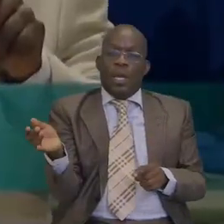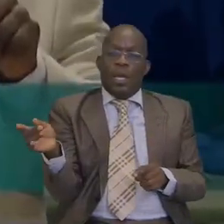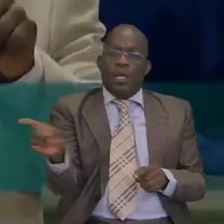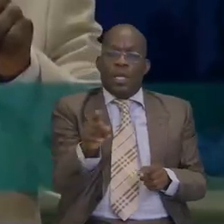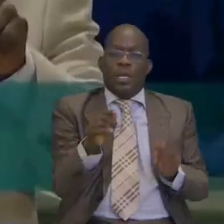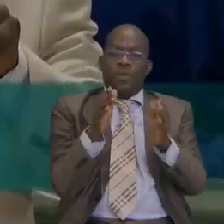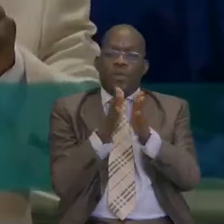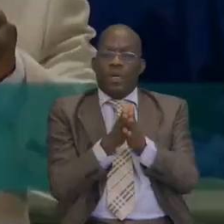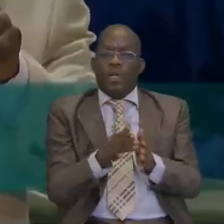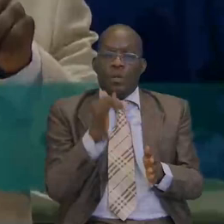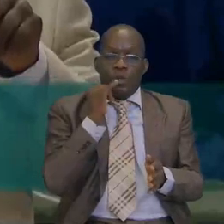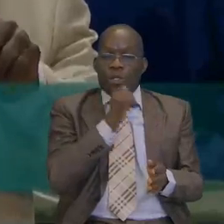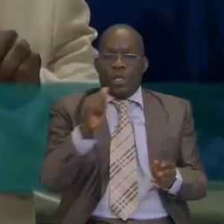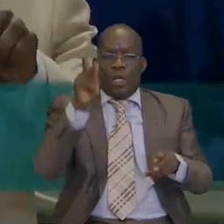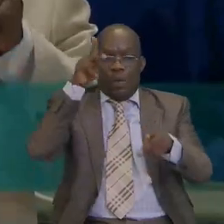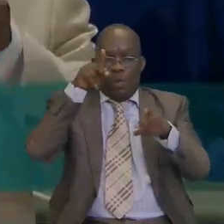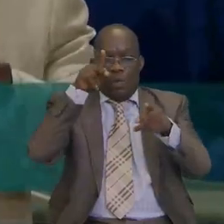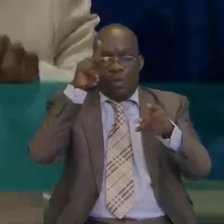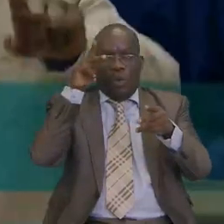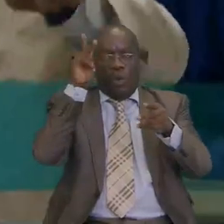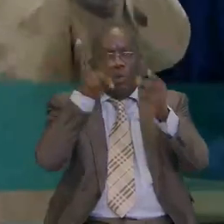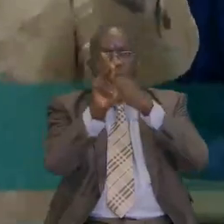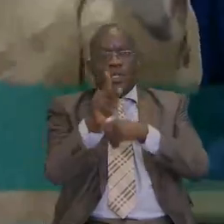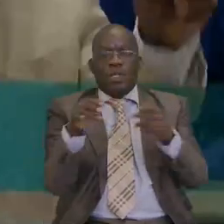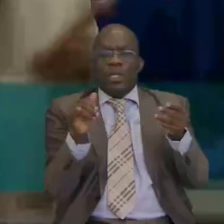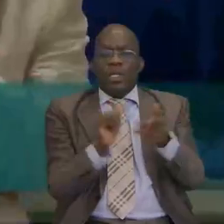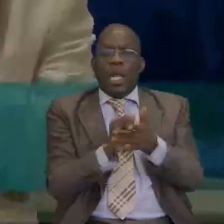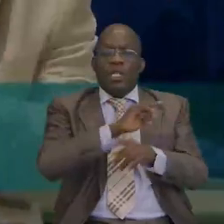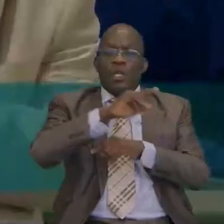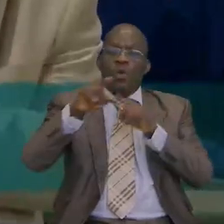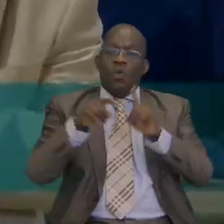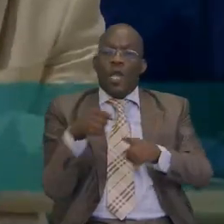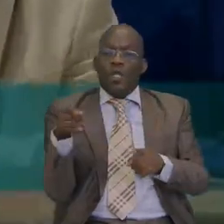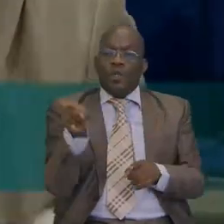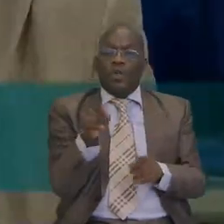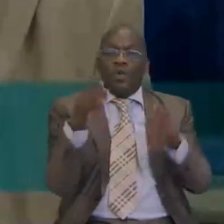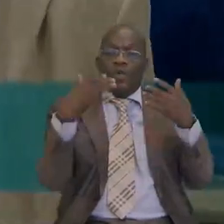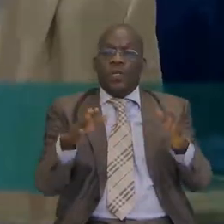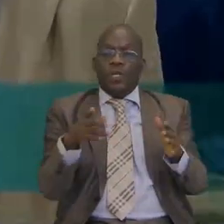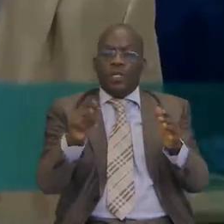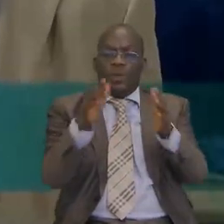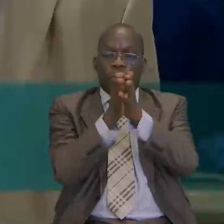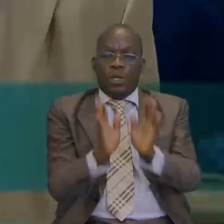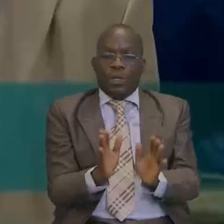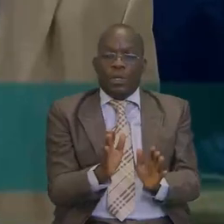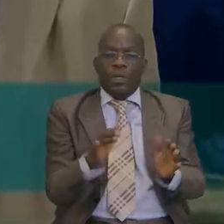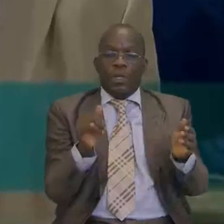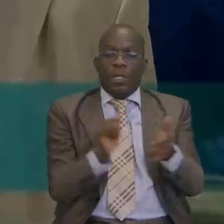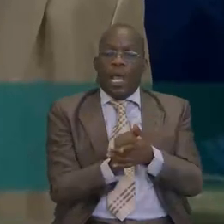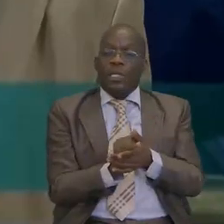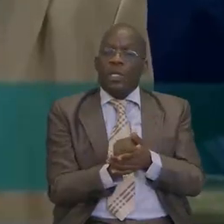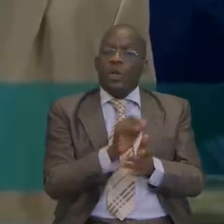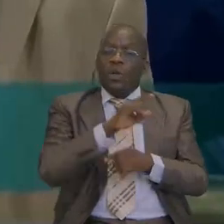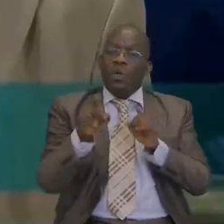c'est une prophétie que comme ils ont fini la prière, qui secoue le lieu où ils étaient, comme